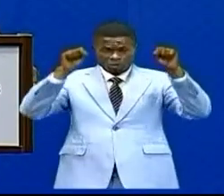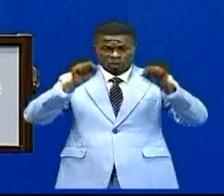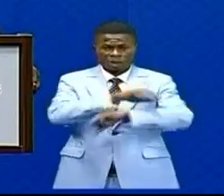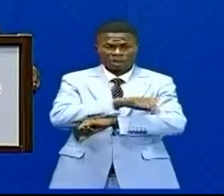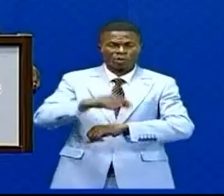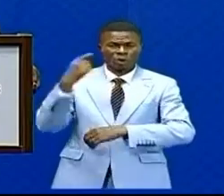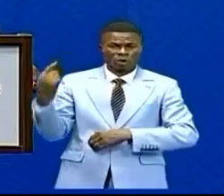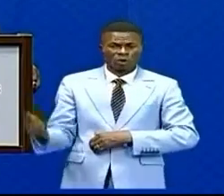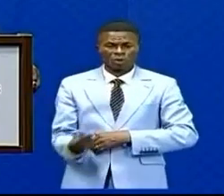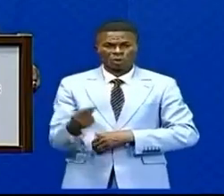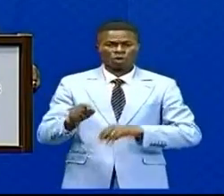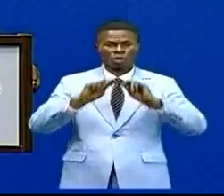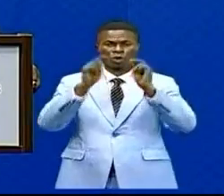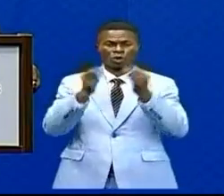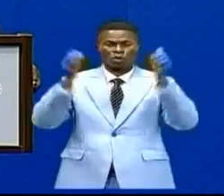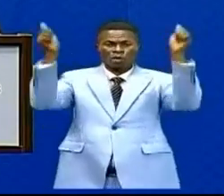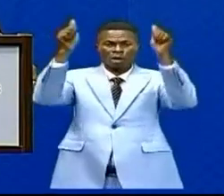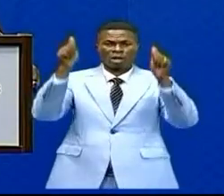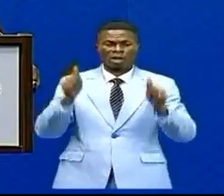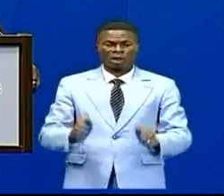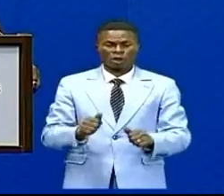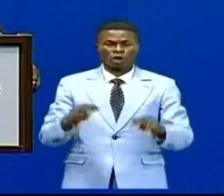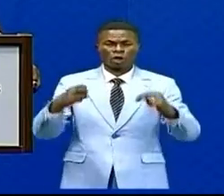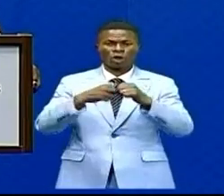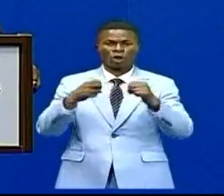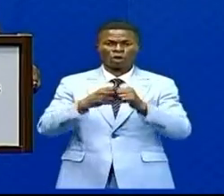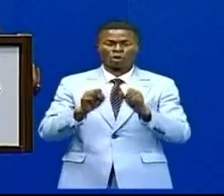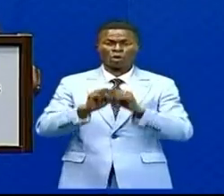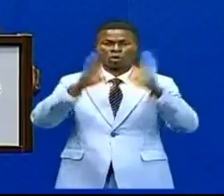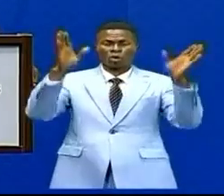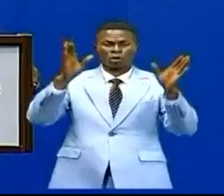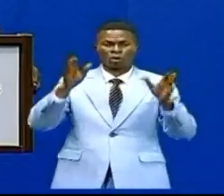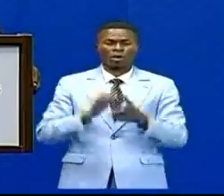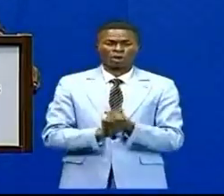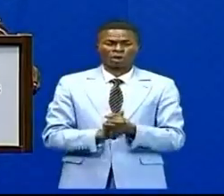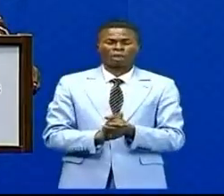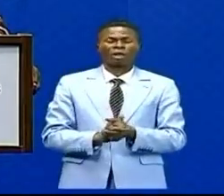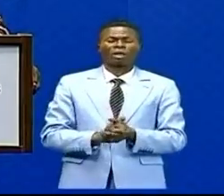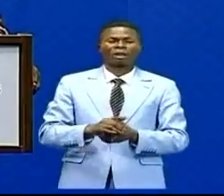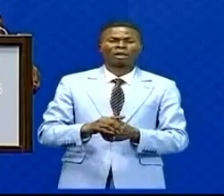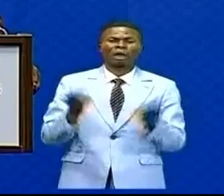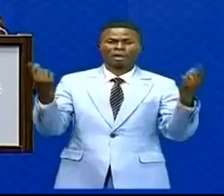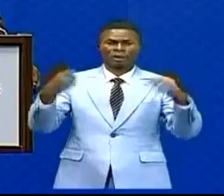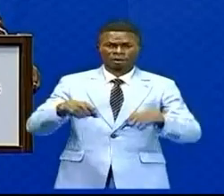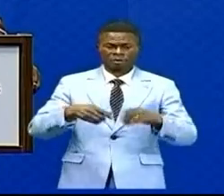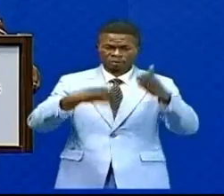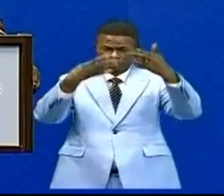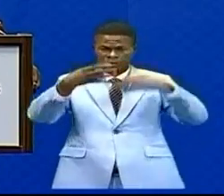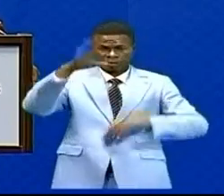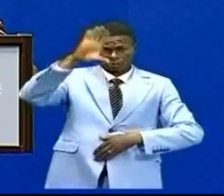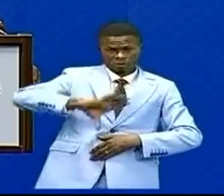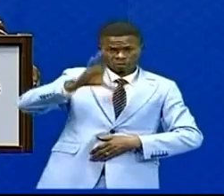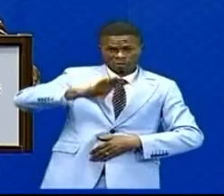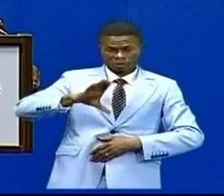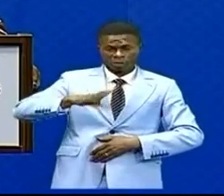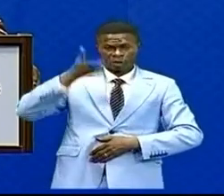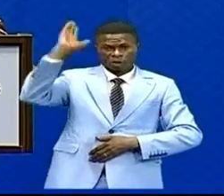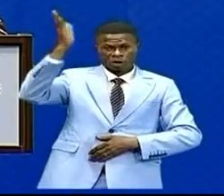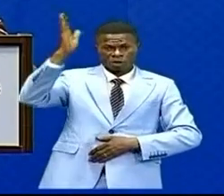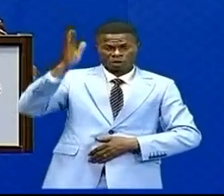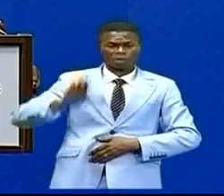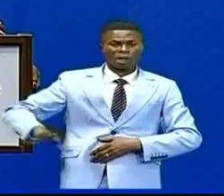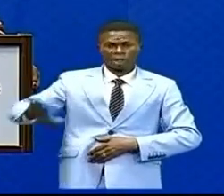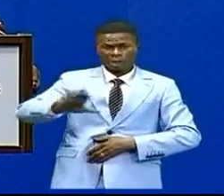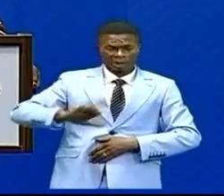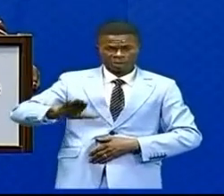permanent de la Commission africaine de l'énergie nucléaire, AFCON en sigle, lors de la 5e session de la conférence des États